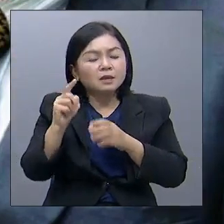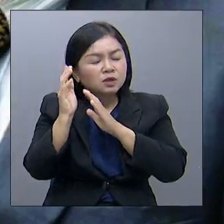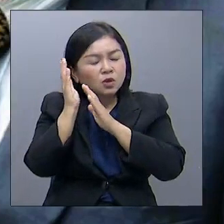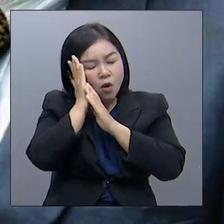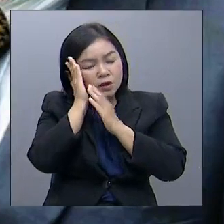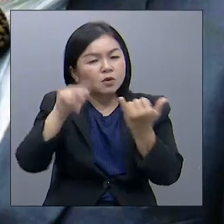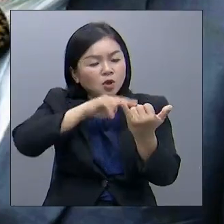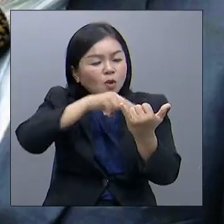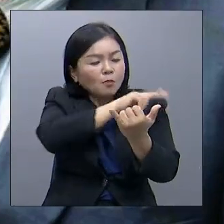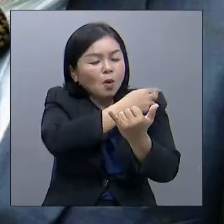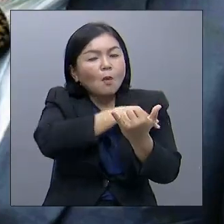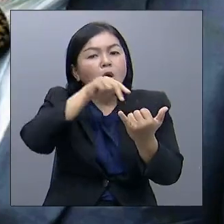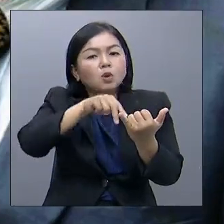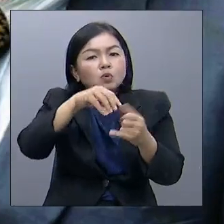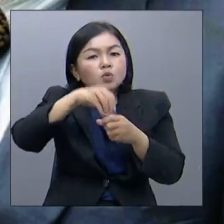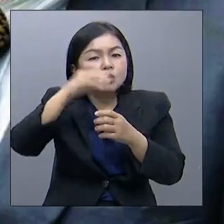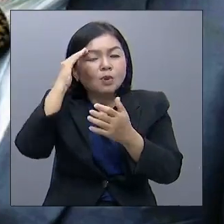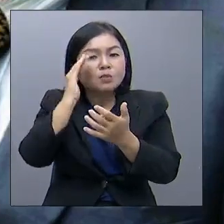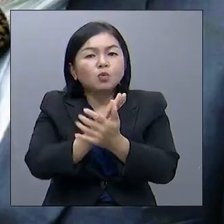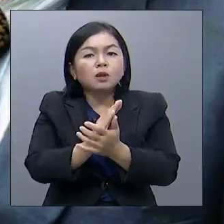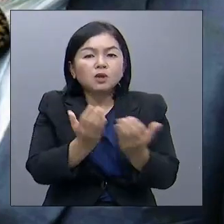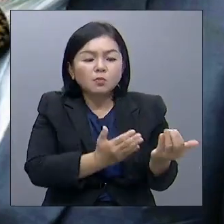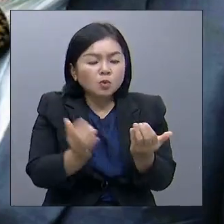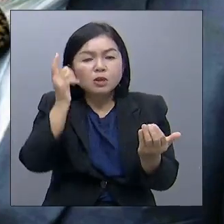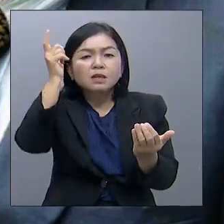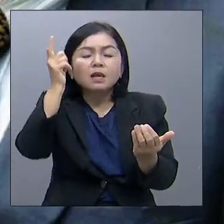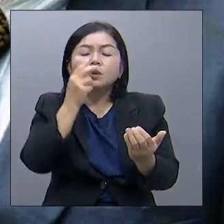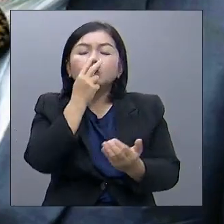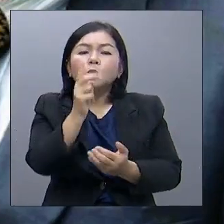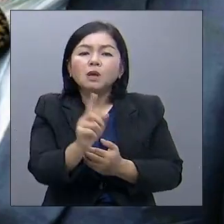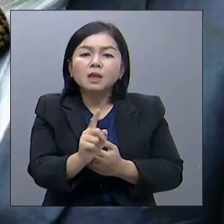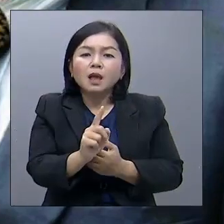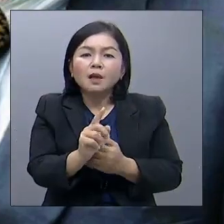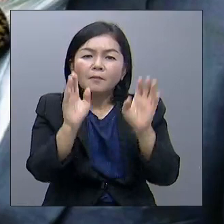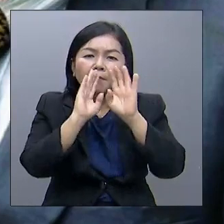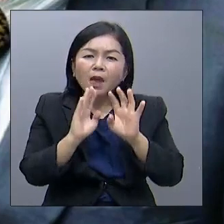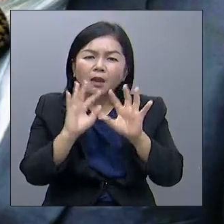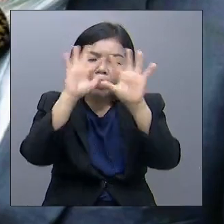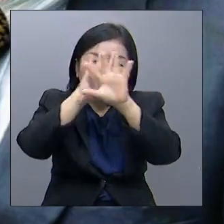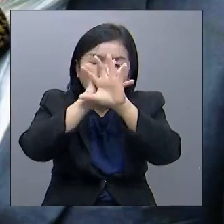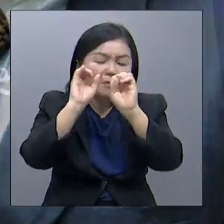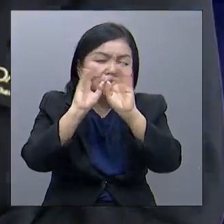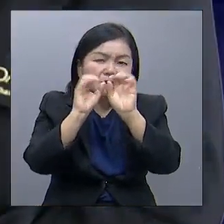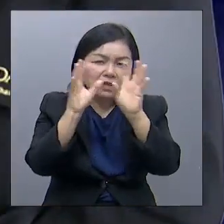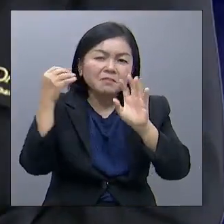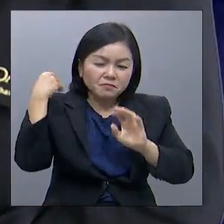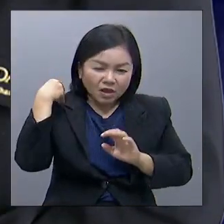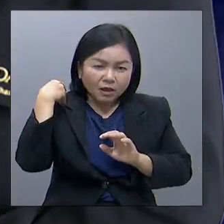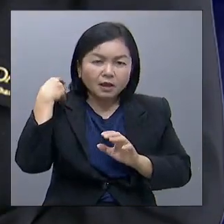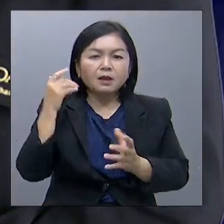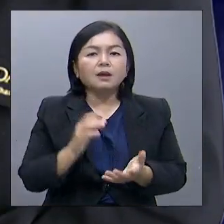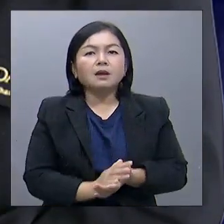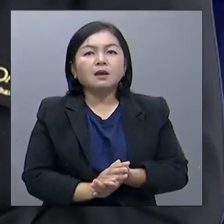การเมืองของนางสาวแพทองธาอาจารย์ชี้ว่ามีวาระอำพลางเกิดขึ้นค่ะขณะที่อาจารย์